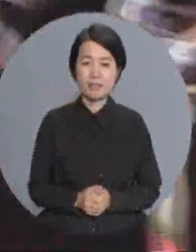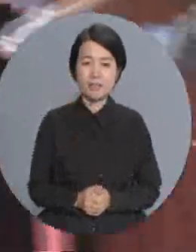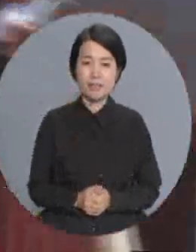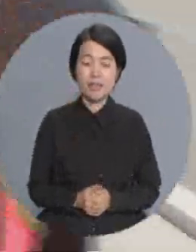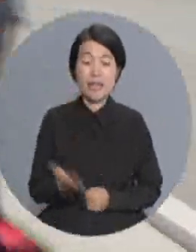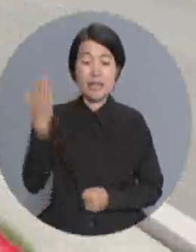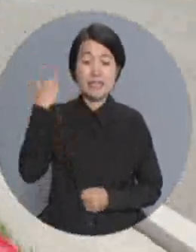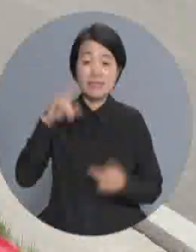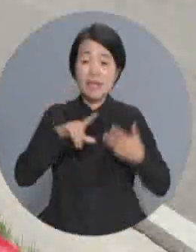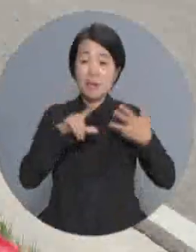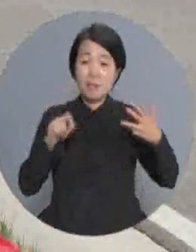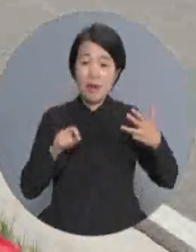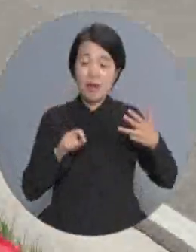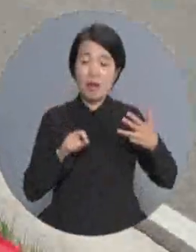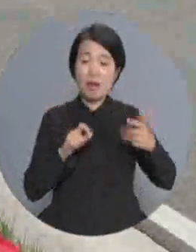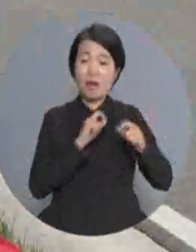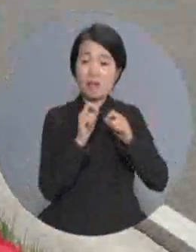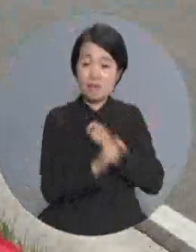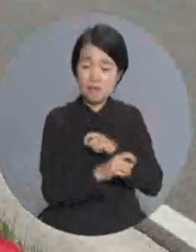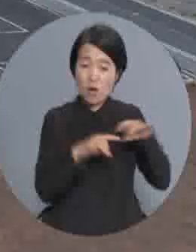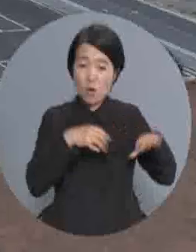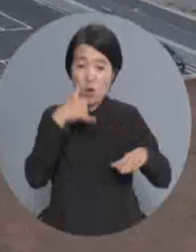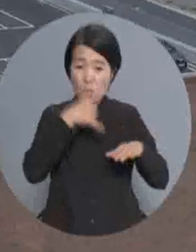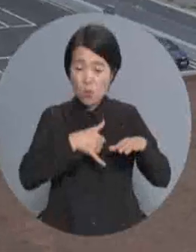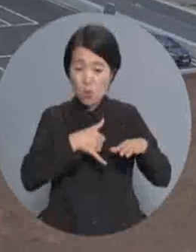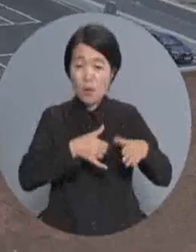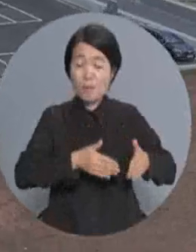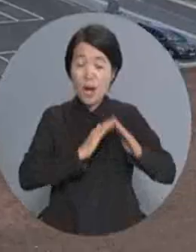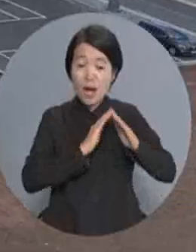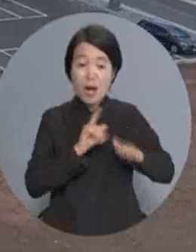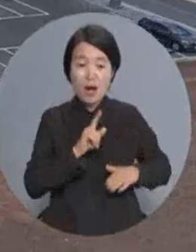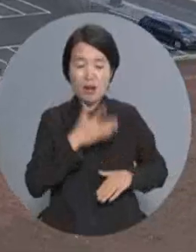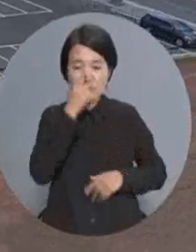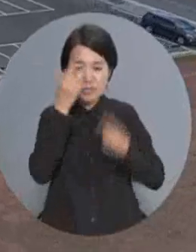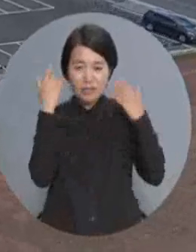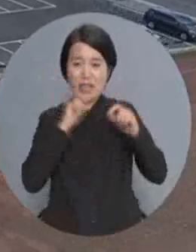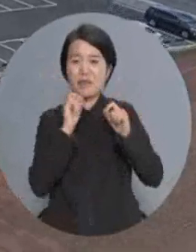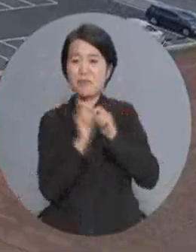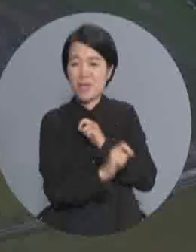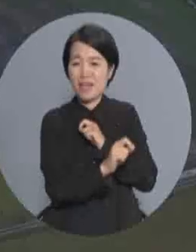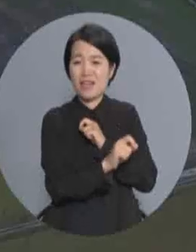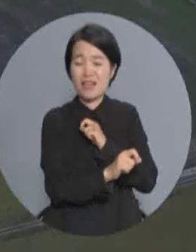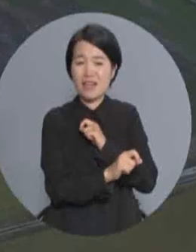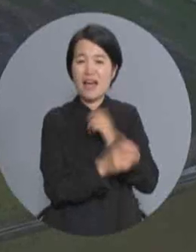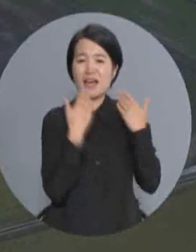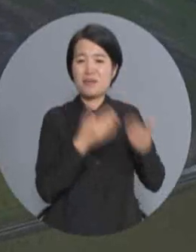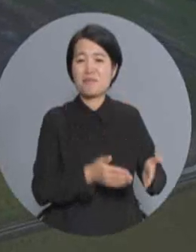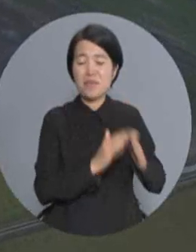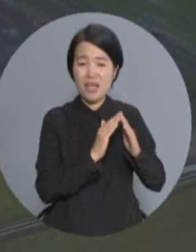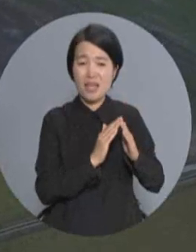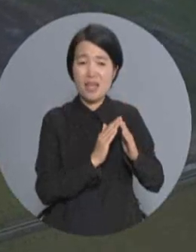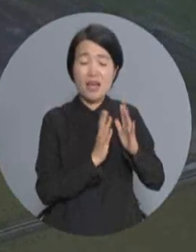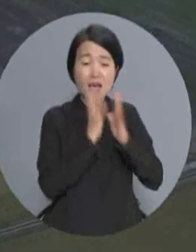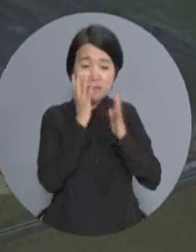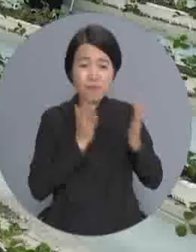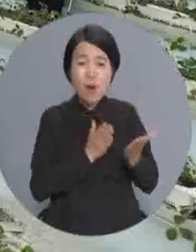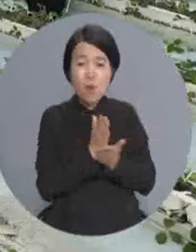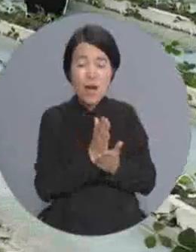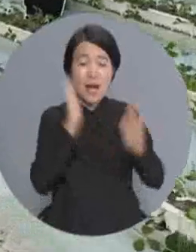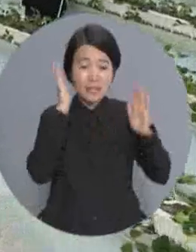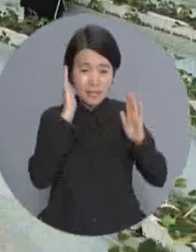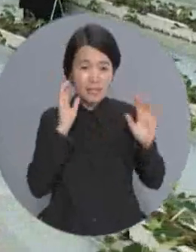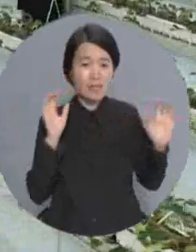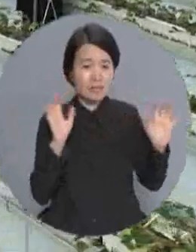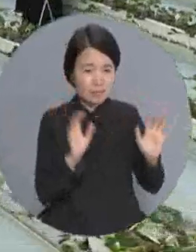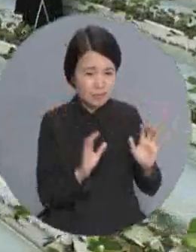지난 8월 고흥 스마트팜 혁신밸리에 들어선 순천대학교 캠퍼스입니다. 원예학과 학생들은 이곳에서